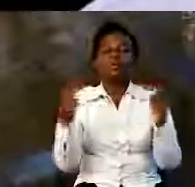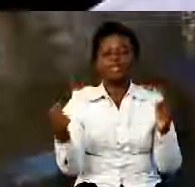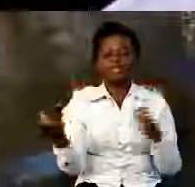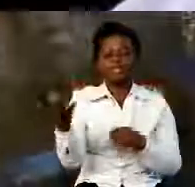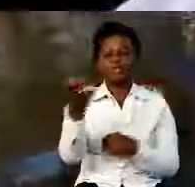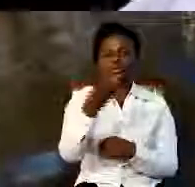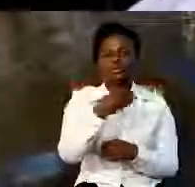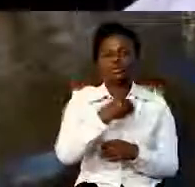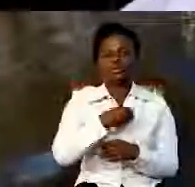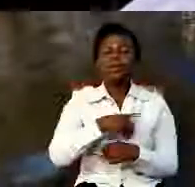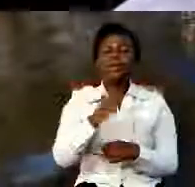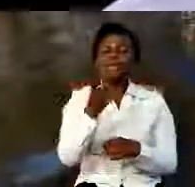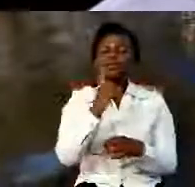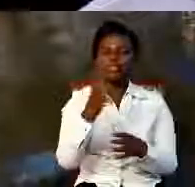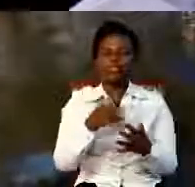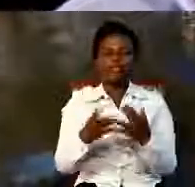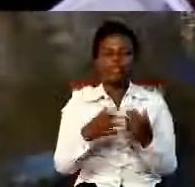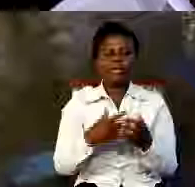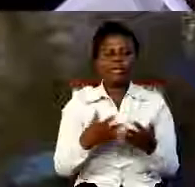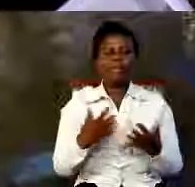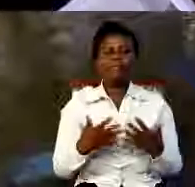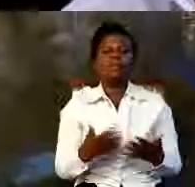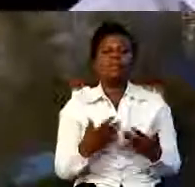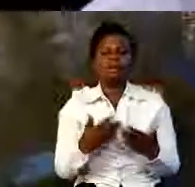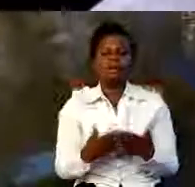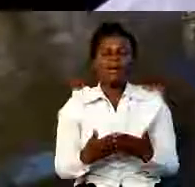mwokozi wetu atatufanya